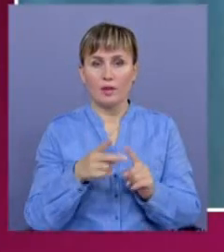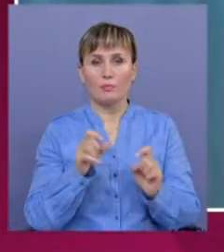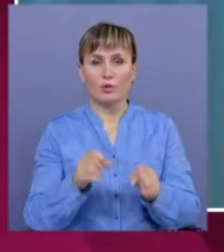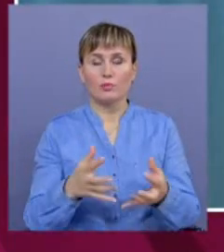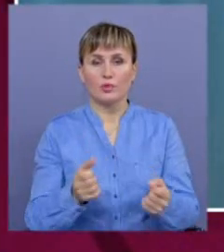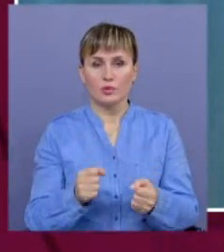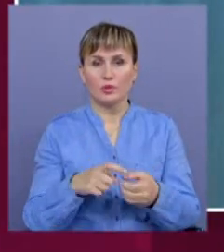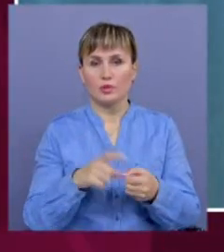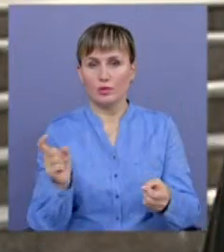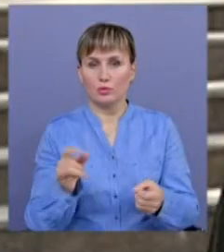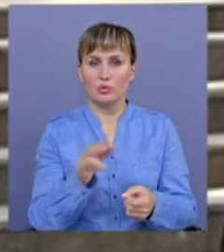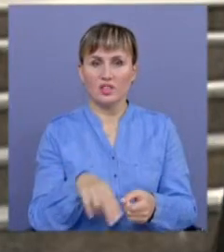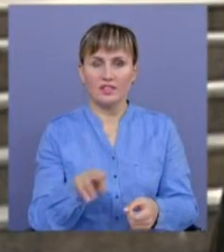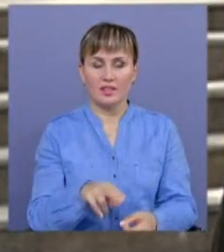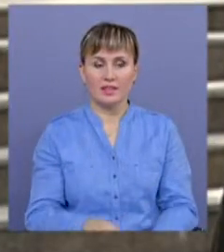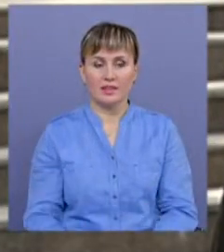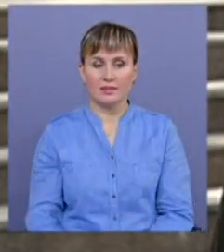получить открепительное удостоверение.